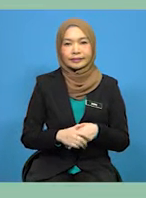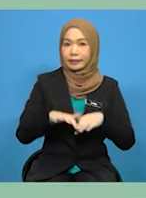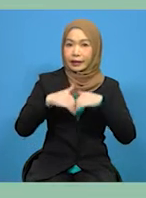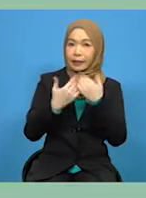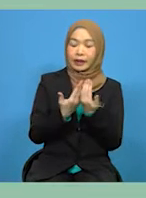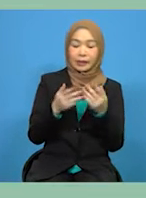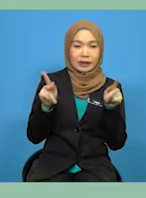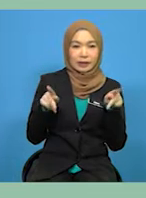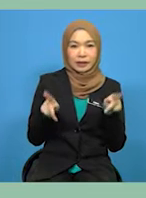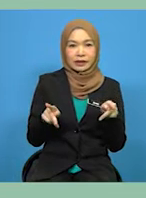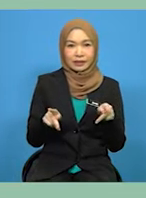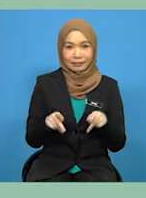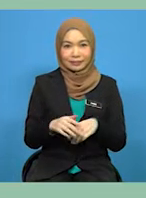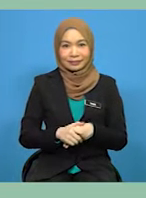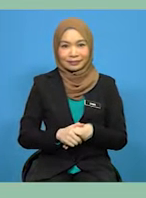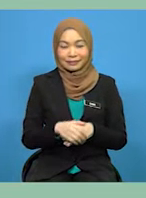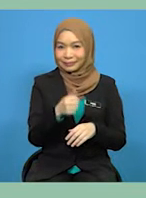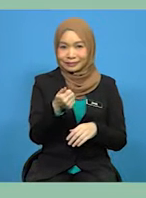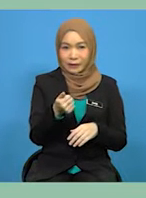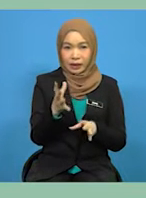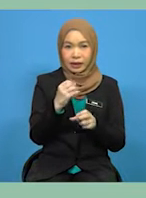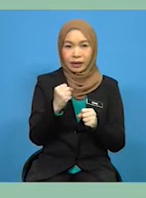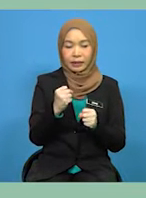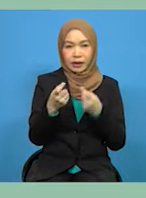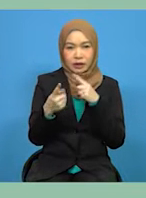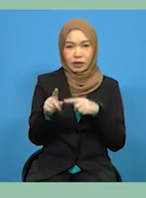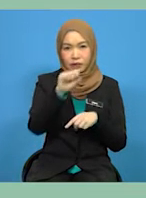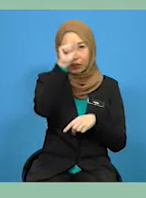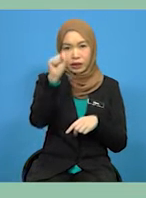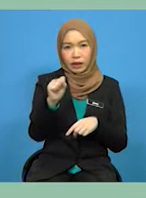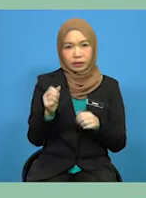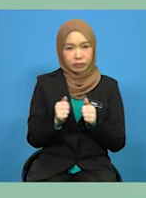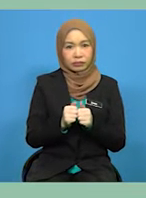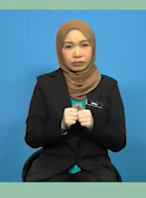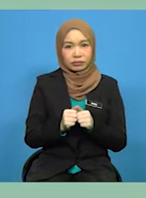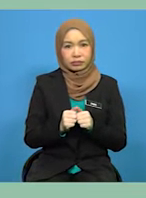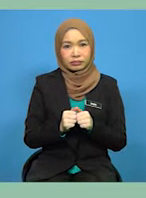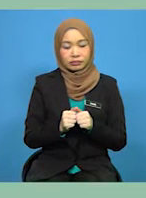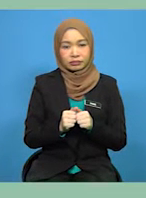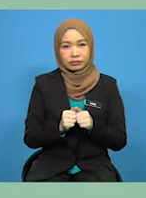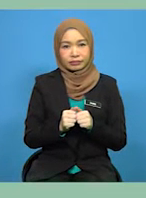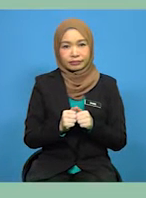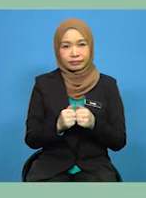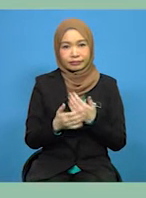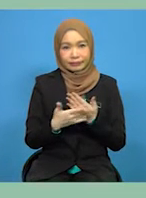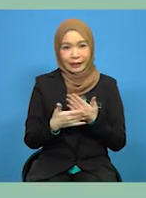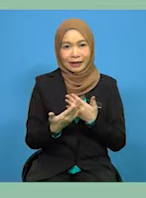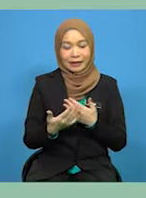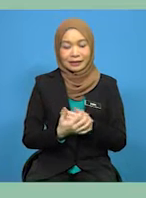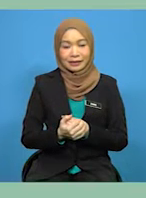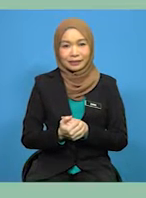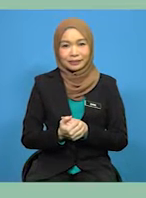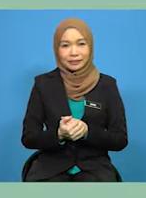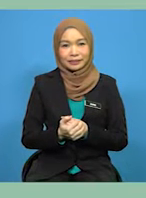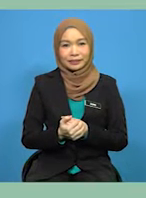Bagaimana pelajar dapat menguasai cara menjawab soalan esei ini? Huraian bagi soalan